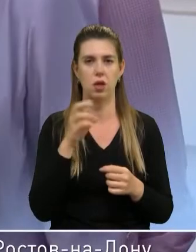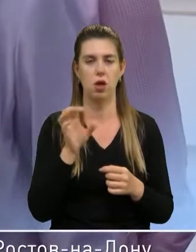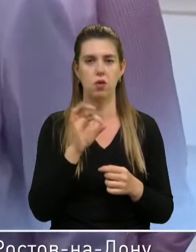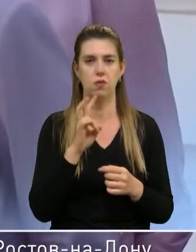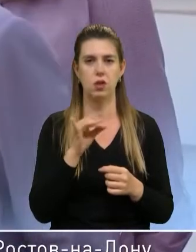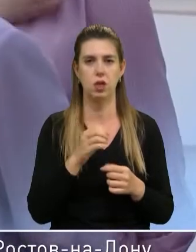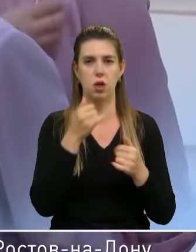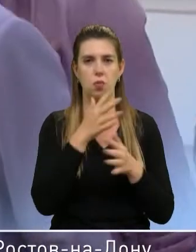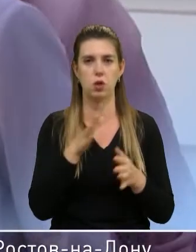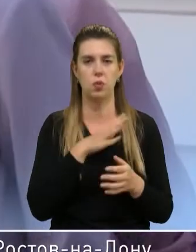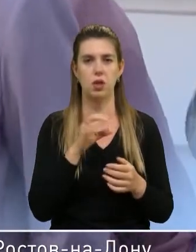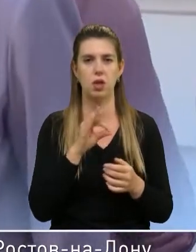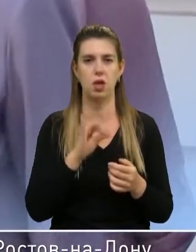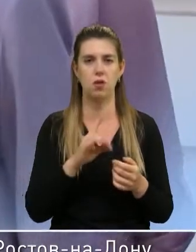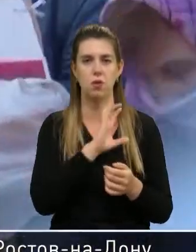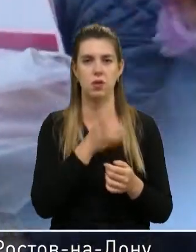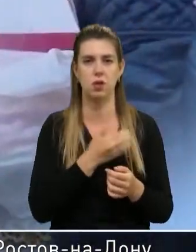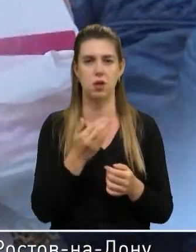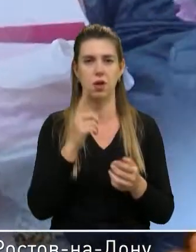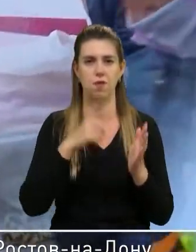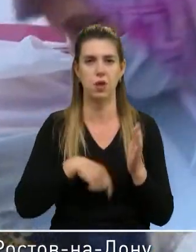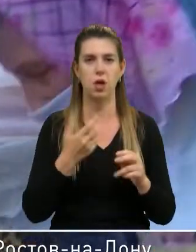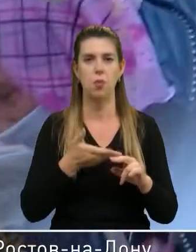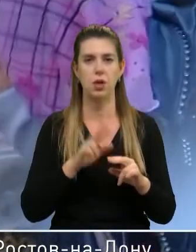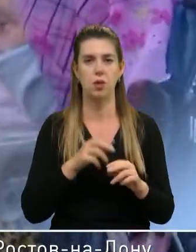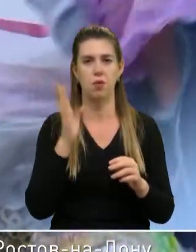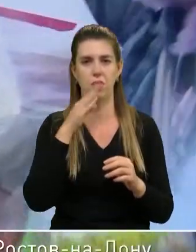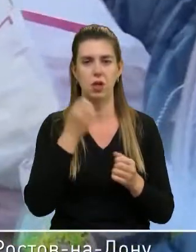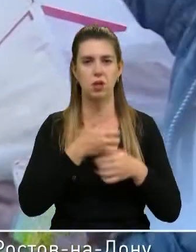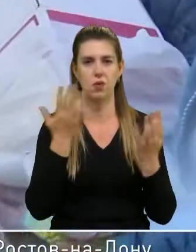что она не может быть индикатором силы религиозной веры. Поэтому святая